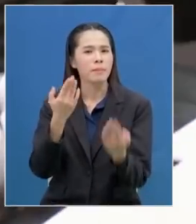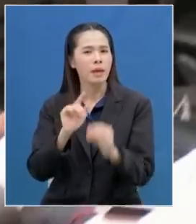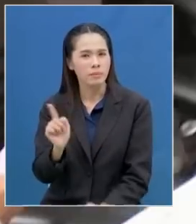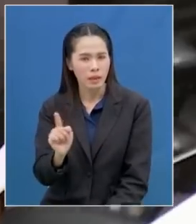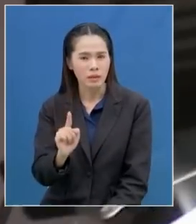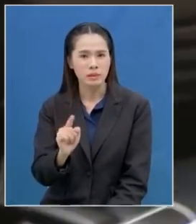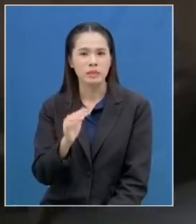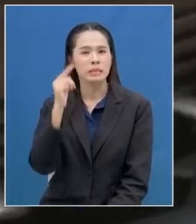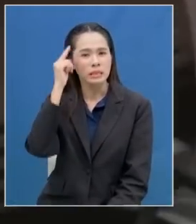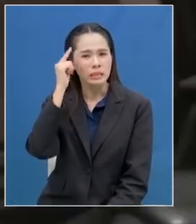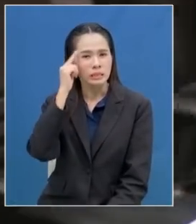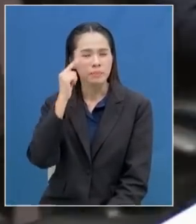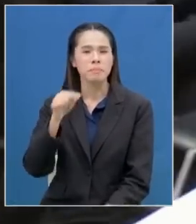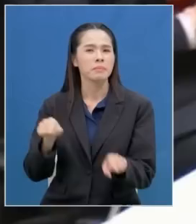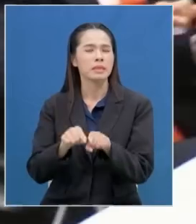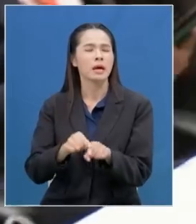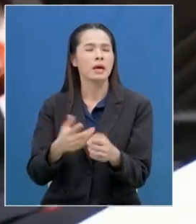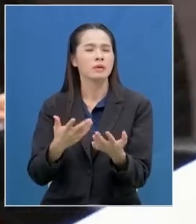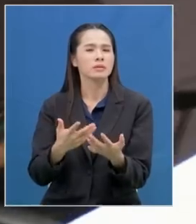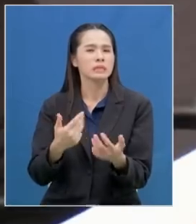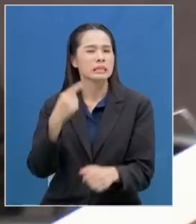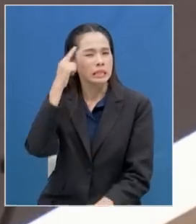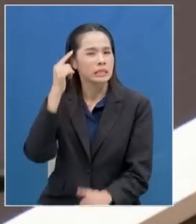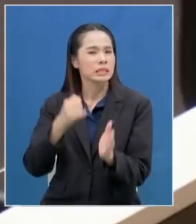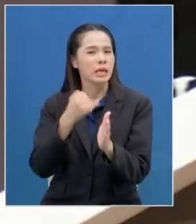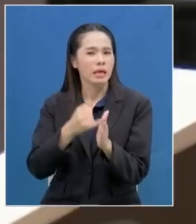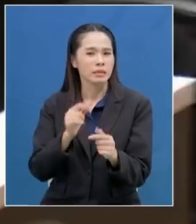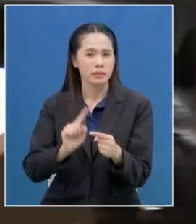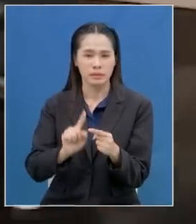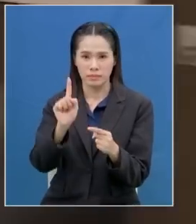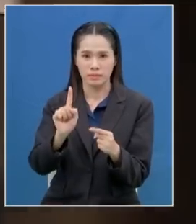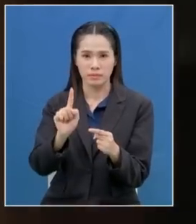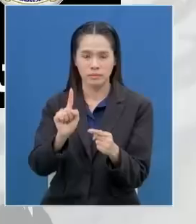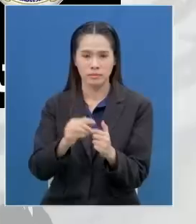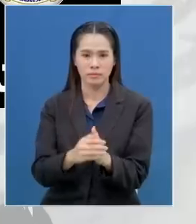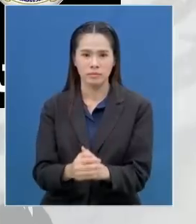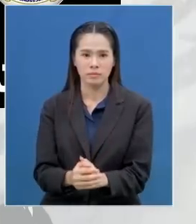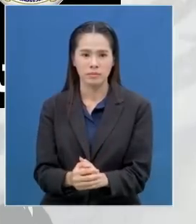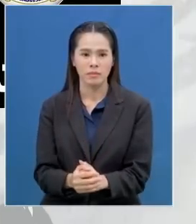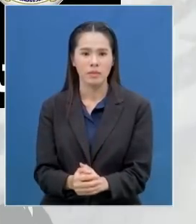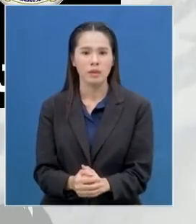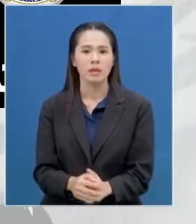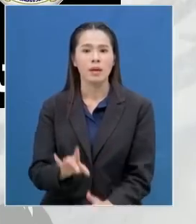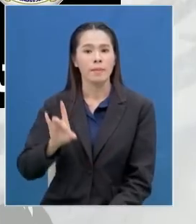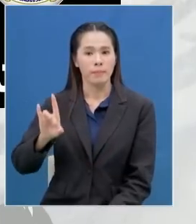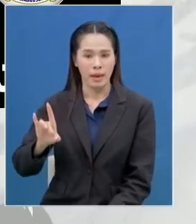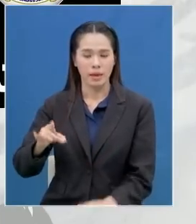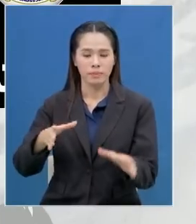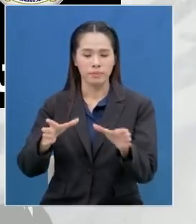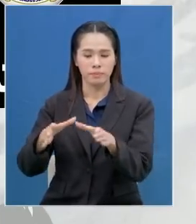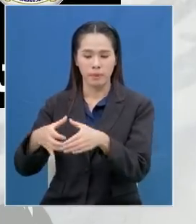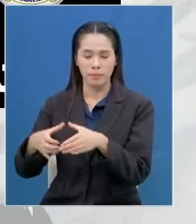ถ้าคิดแบบกำปั้นทุบดินสมการแรกคุณผู้ชมครับก็คือ 8พรรคร่วมจับมือกันเหมือนเดิม